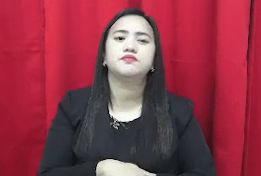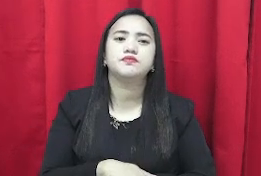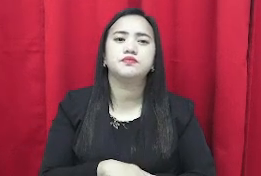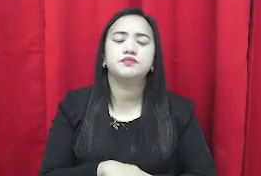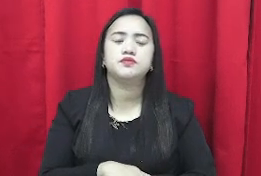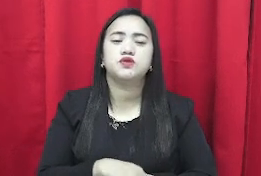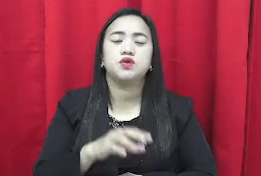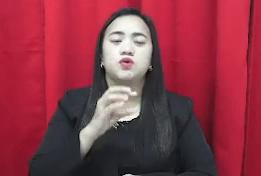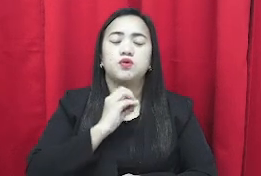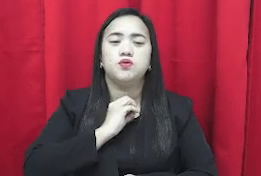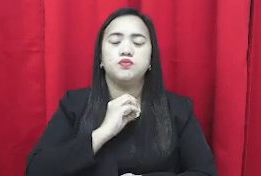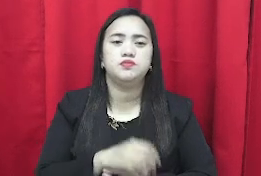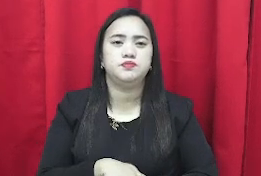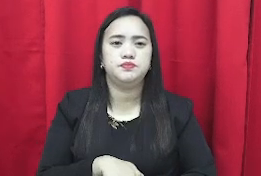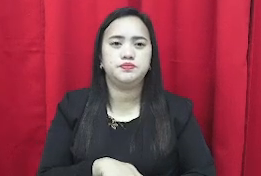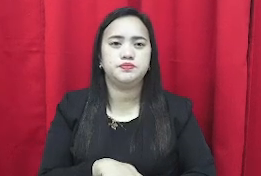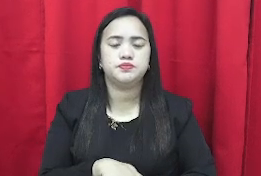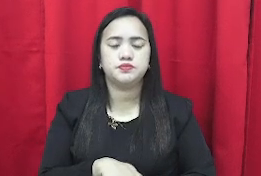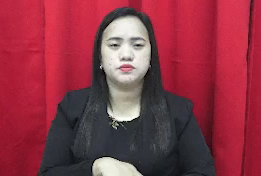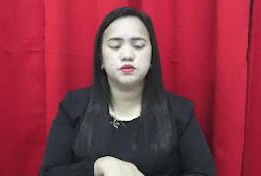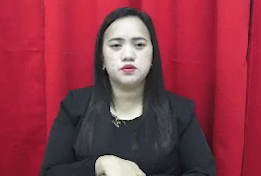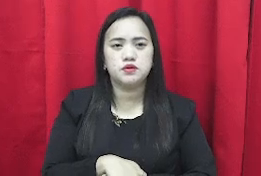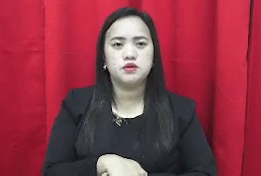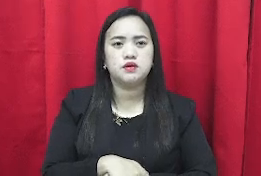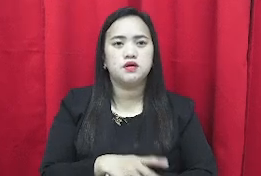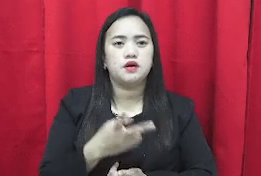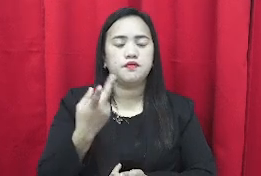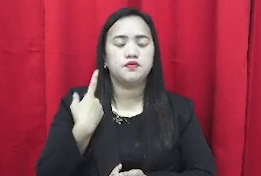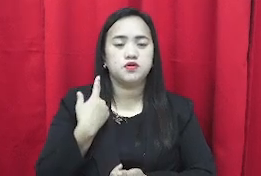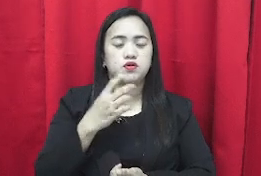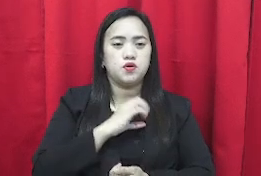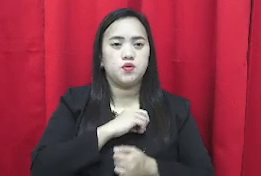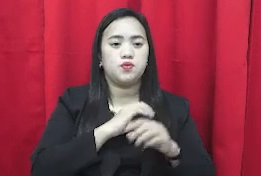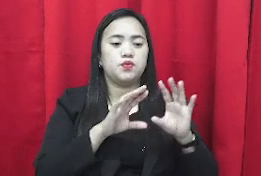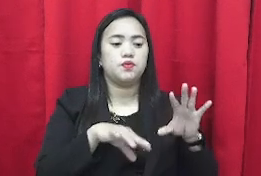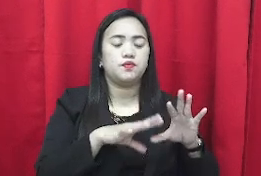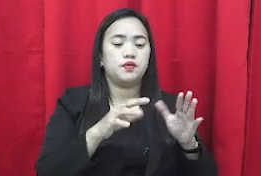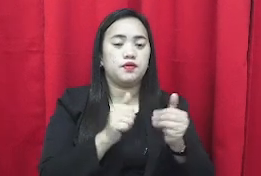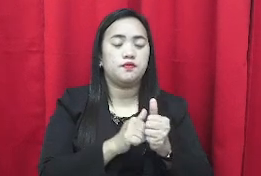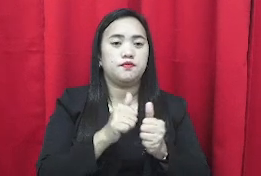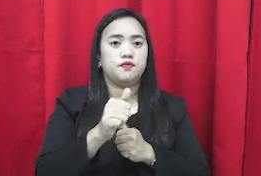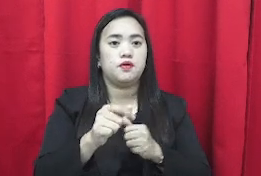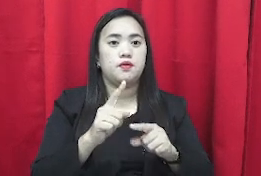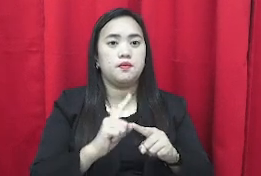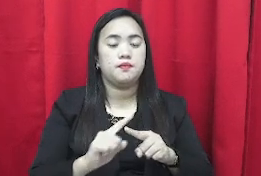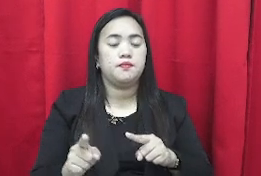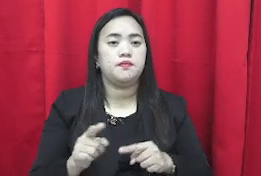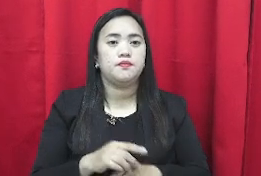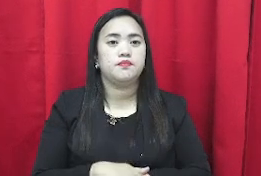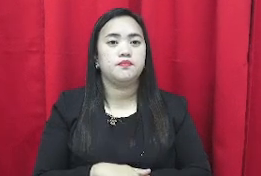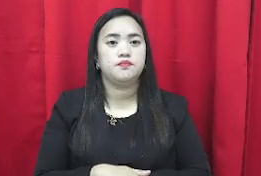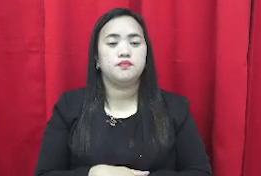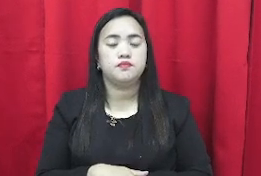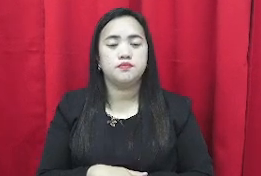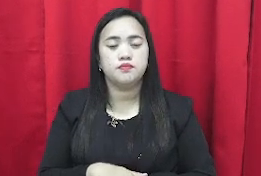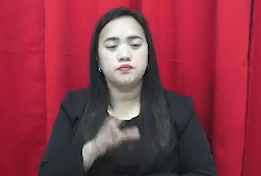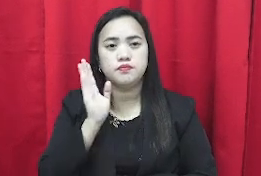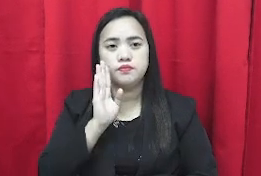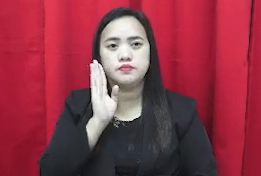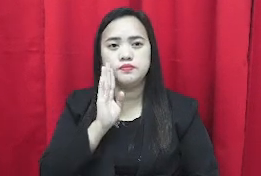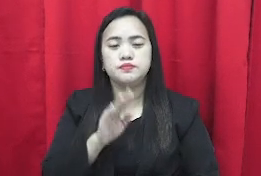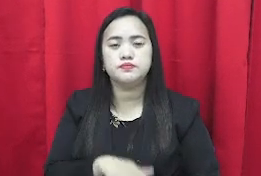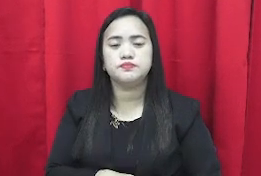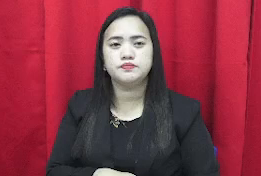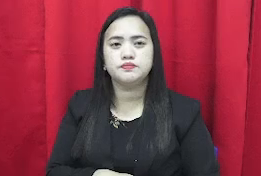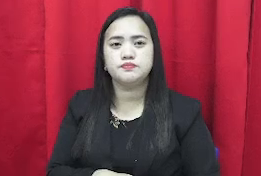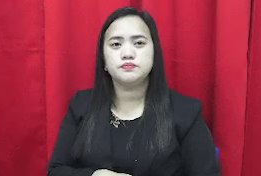sariling ah ah nagkaroon na sila ng hanap buhay at napalayo sila pero kung andidito sila sir Jo sir Randy ah